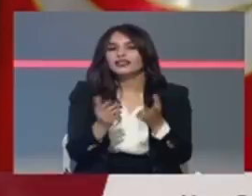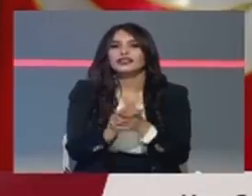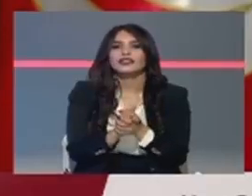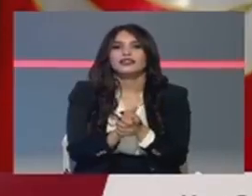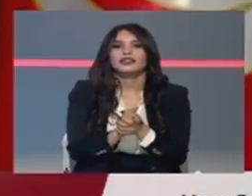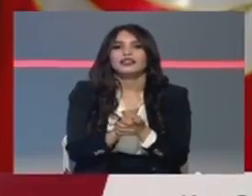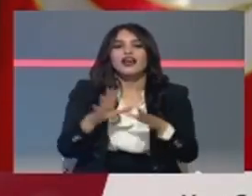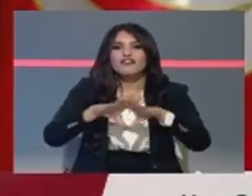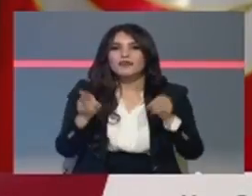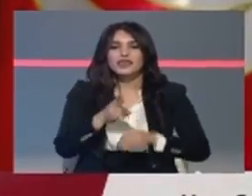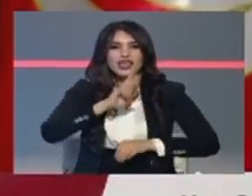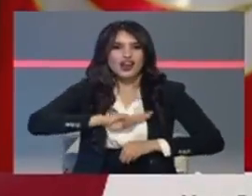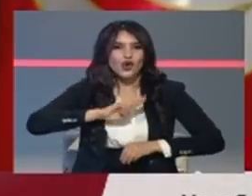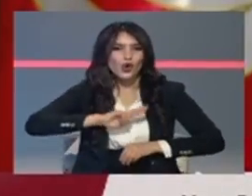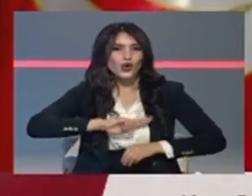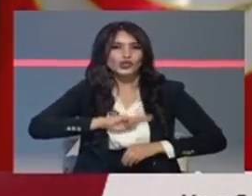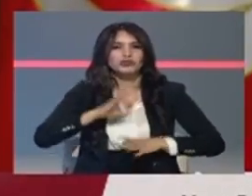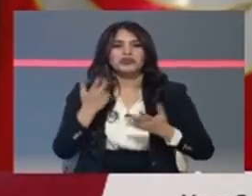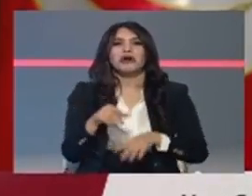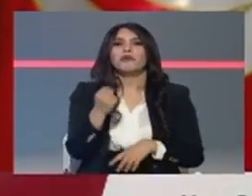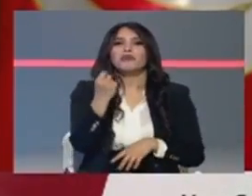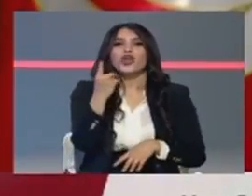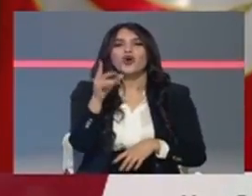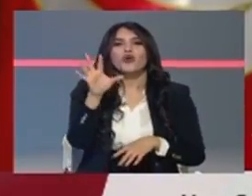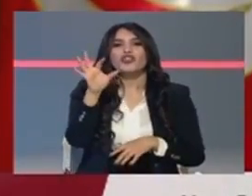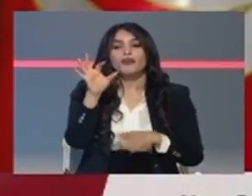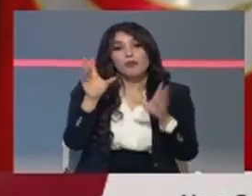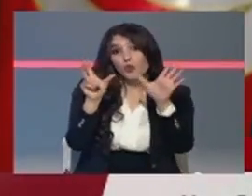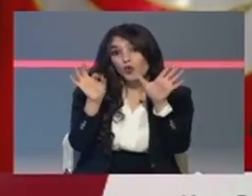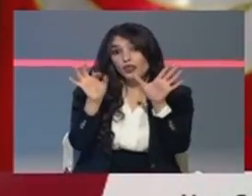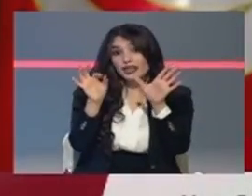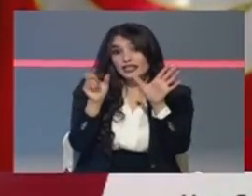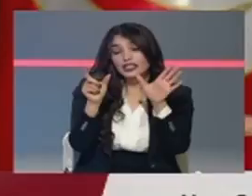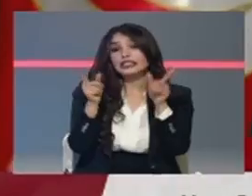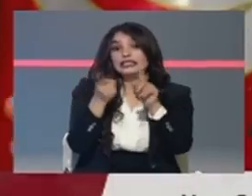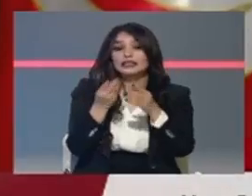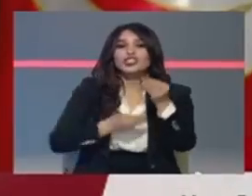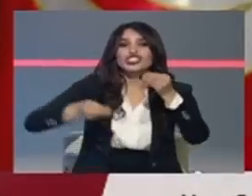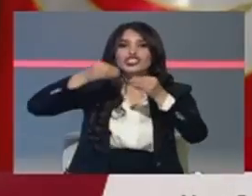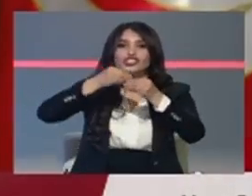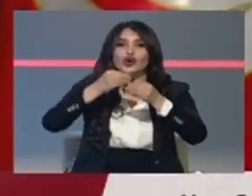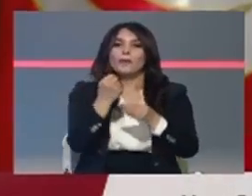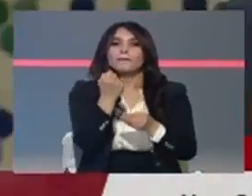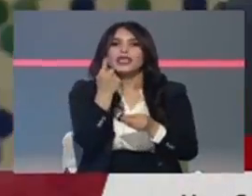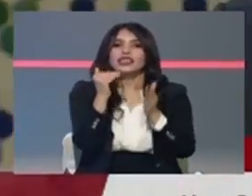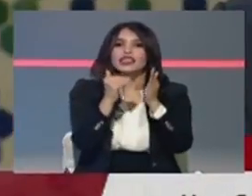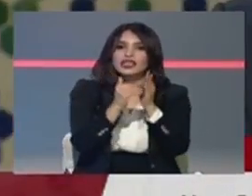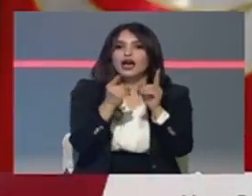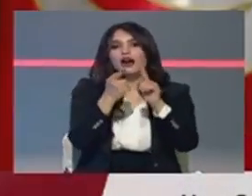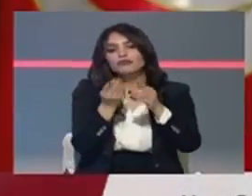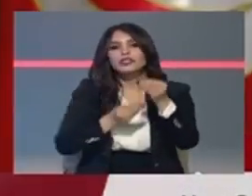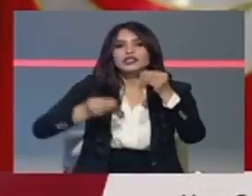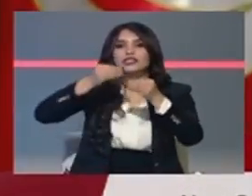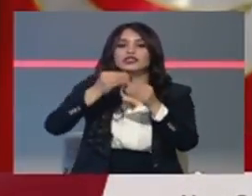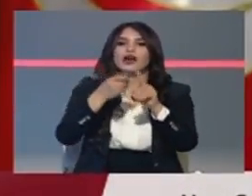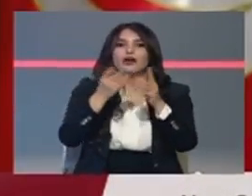اللي هما متقاعدين الجرايه نتاعهم اقل من 180 دينار باش نعطيهم 100 دينار وعددهم في حوالي 130,000. بالنسبه